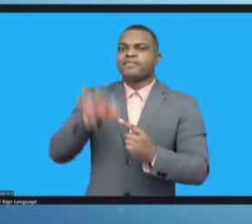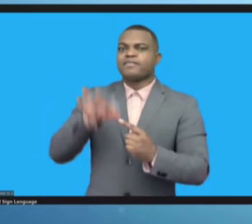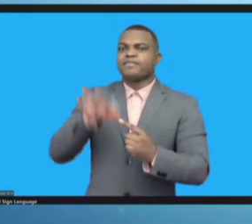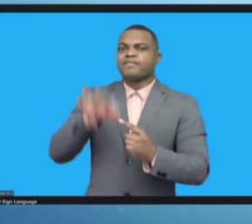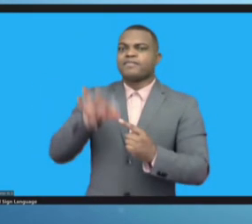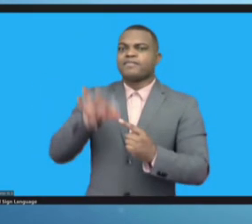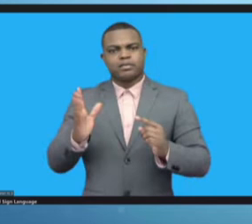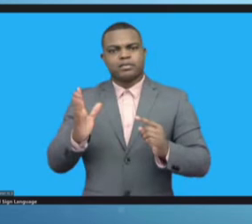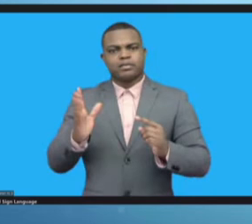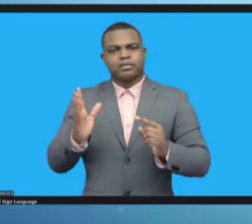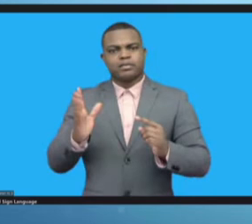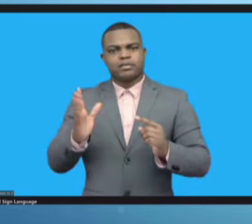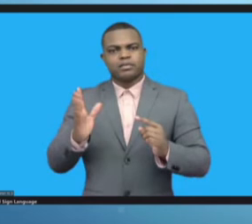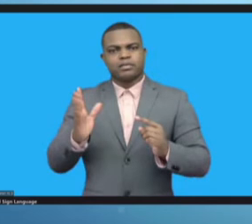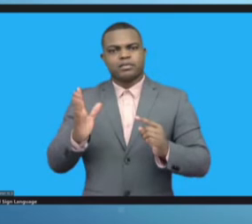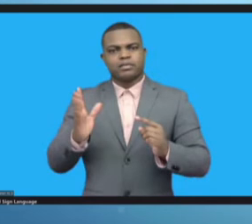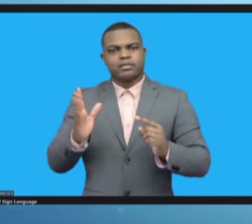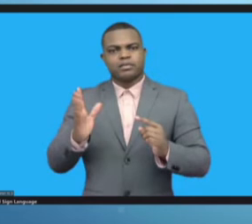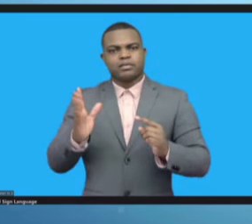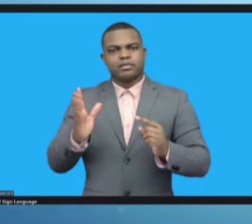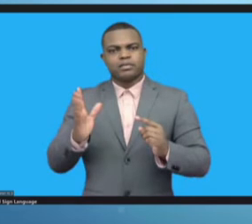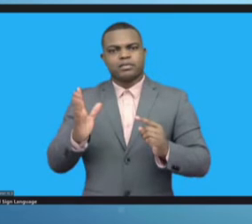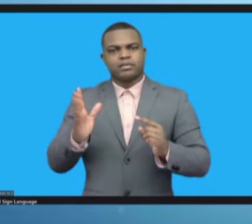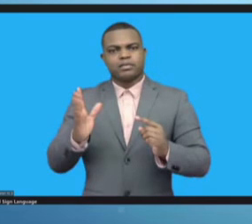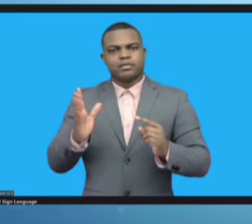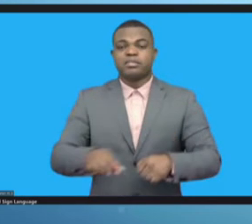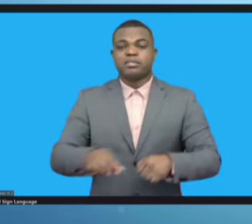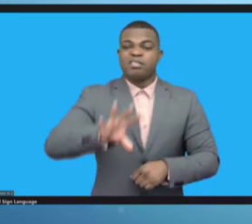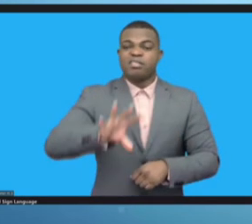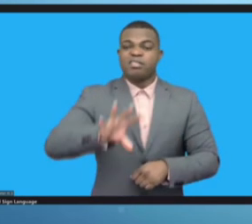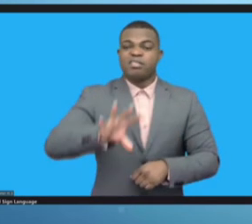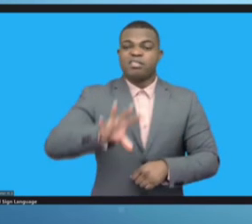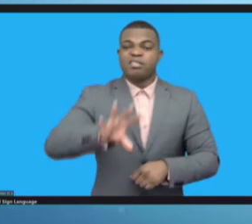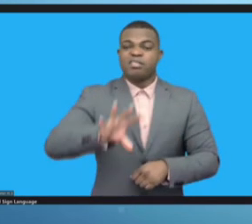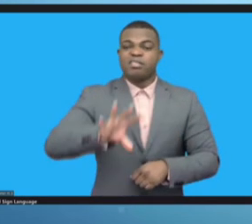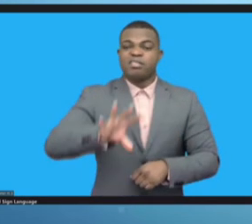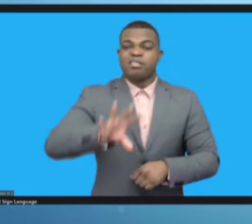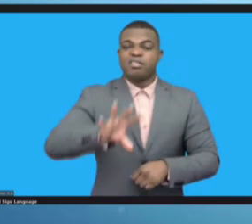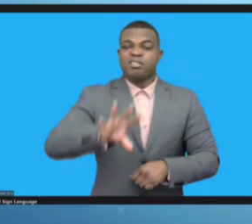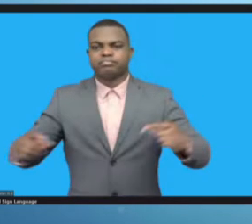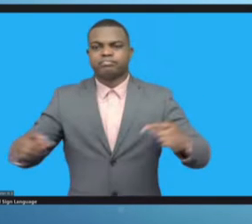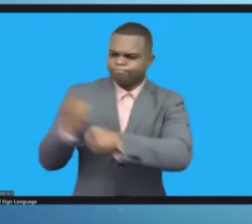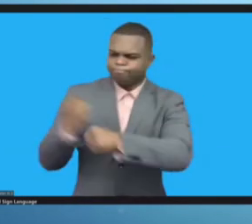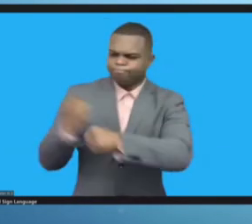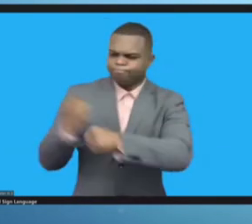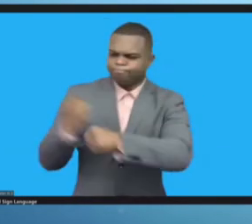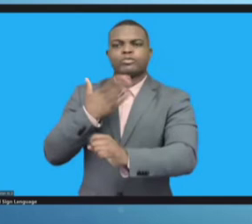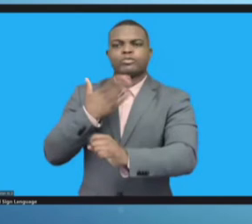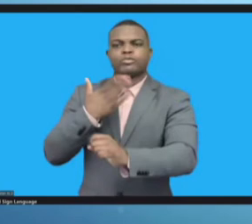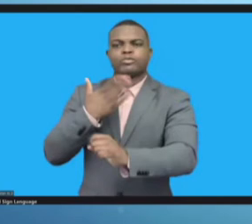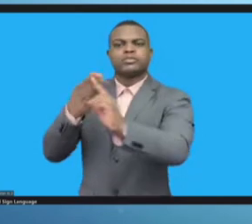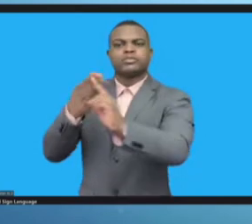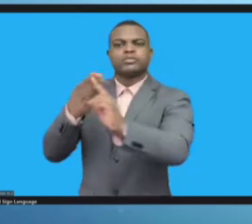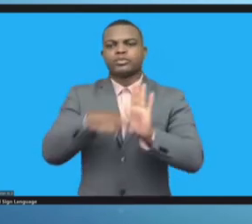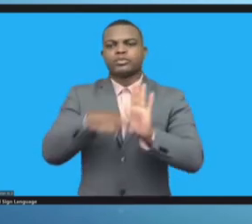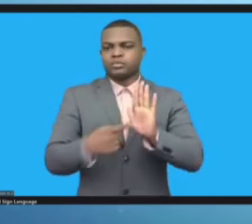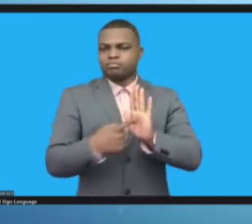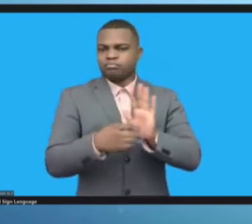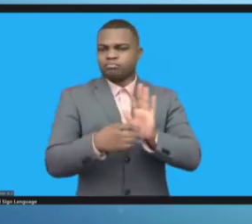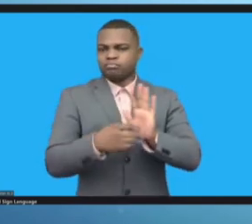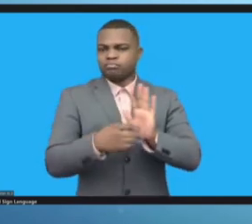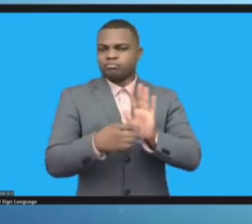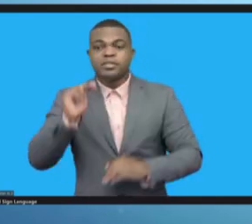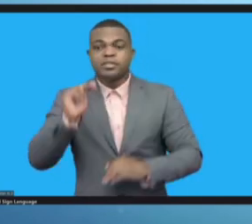Nigeria vient de signer donc un texte, une loi permettant donc une exonération